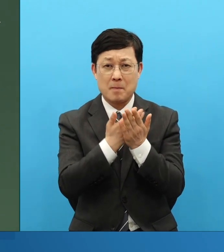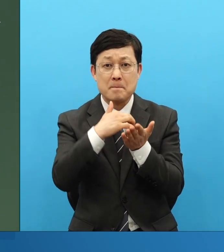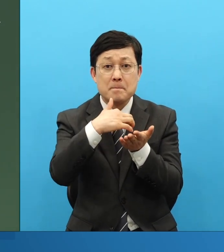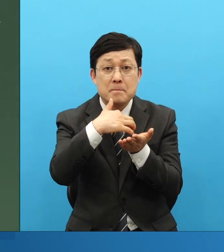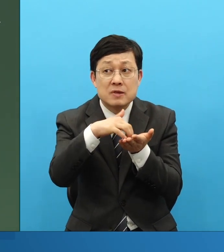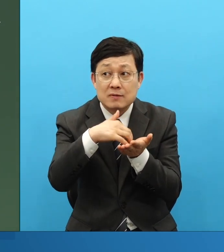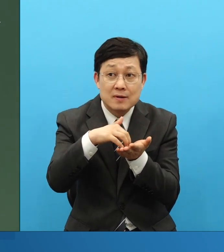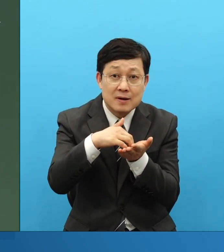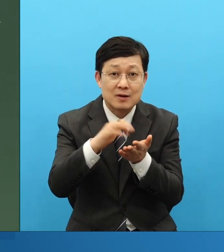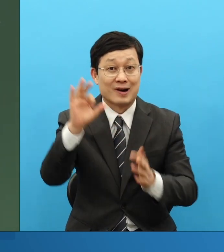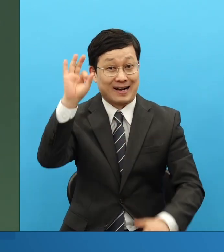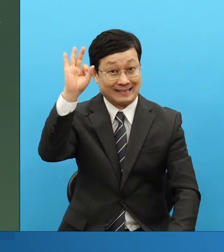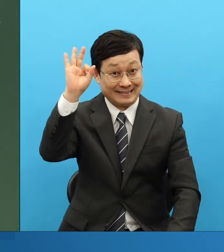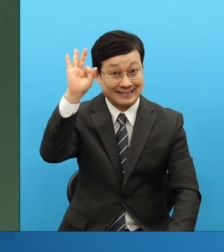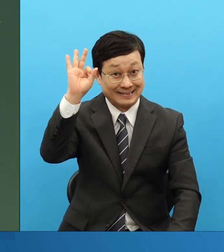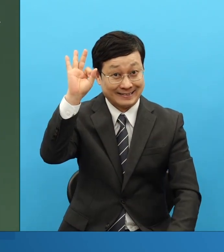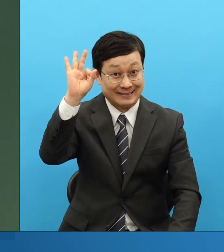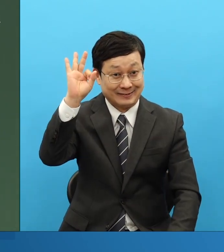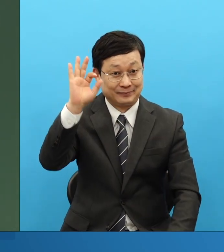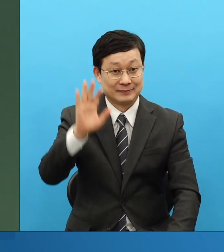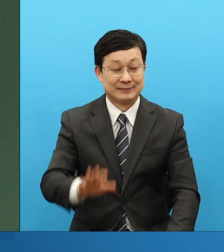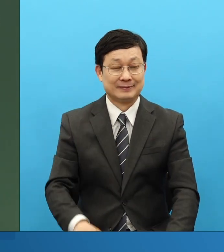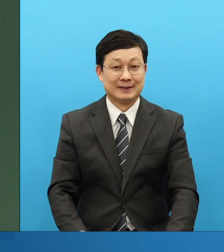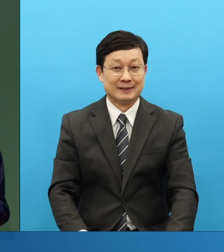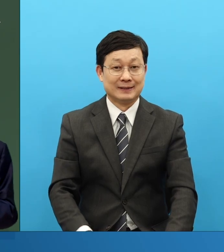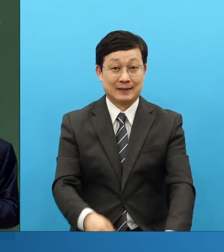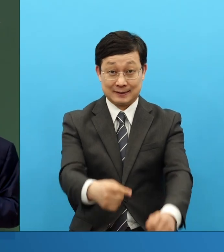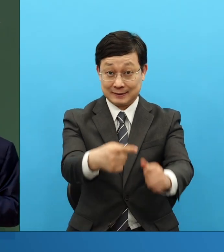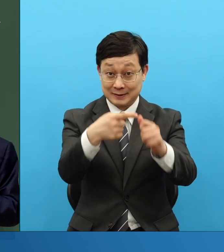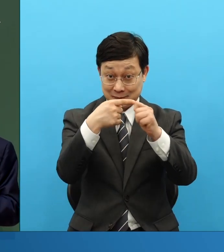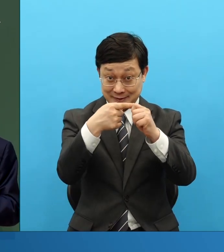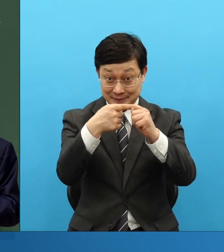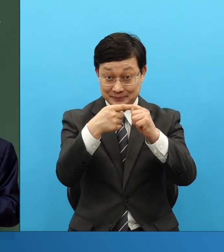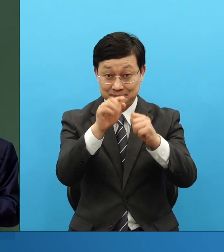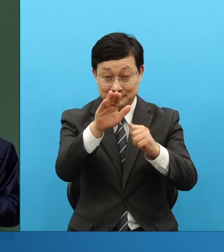business person. 대부분 실패하는 사람들은